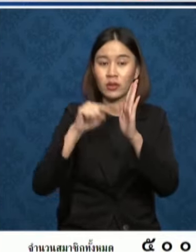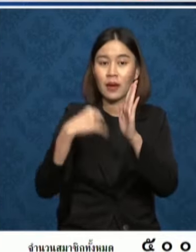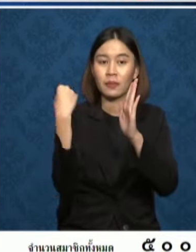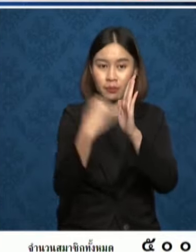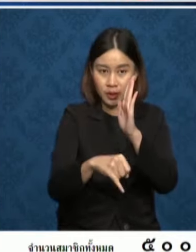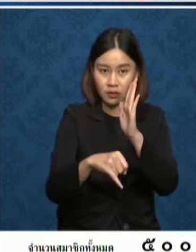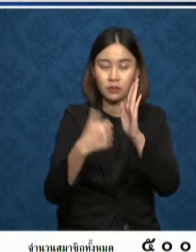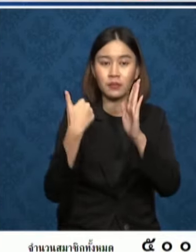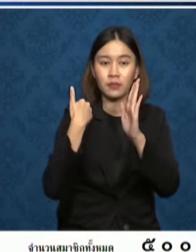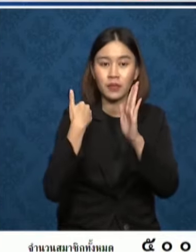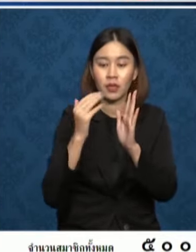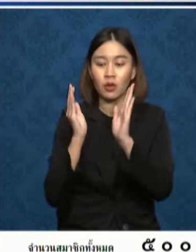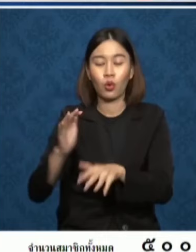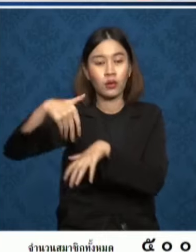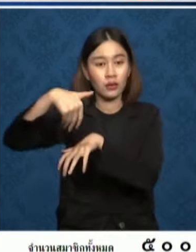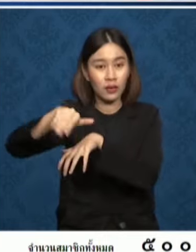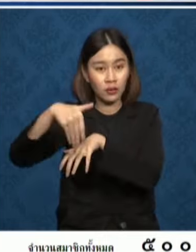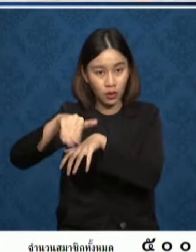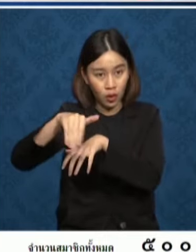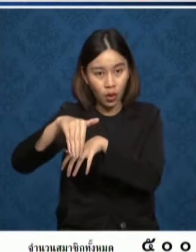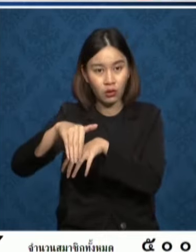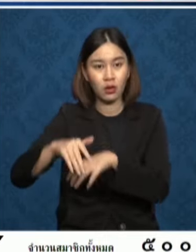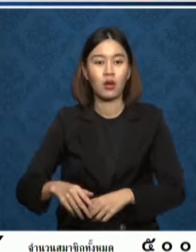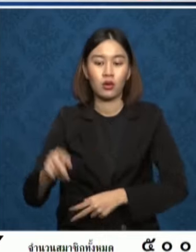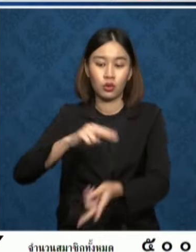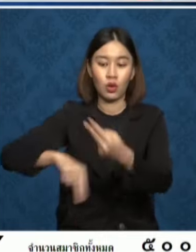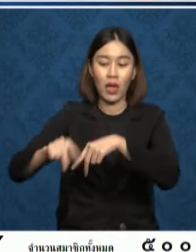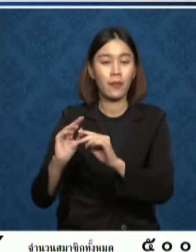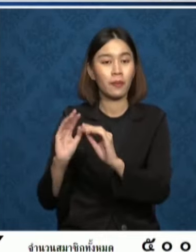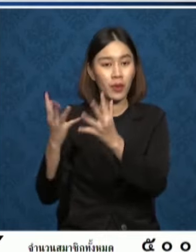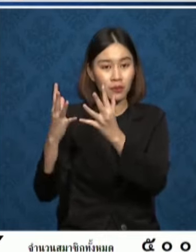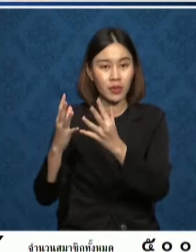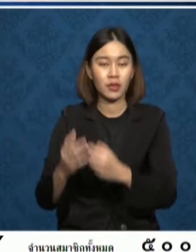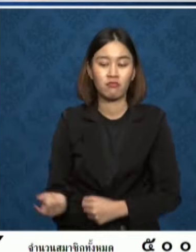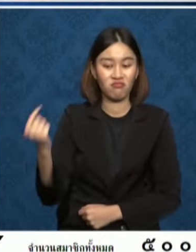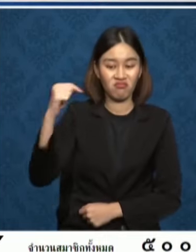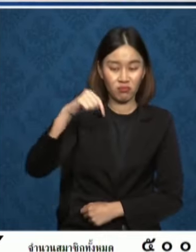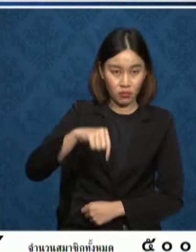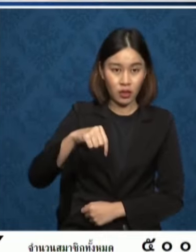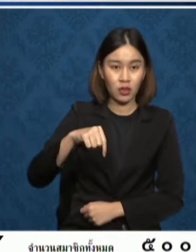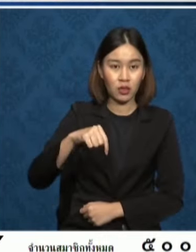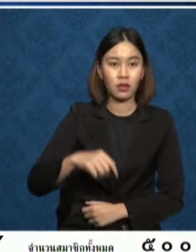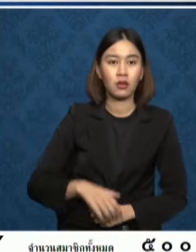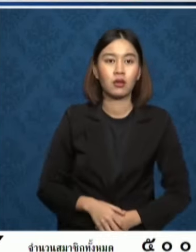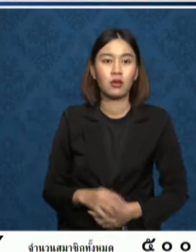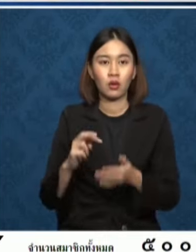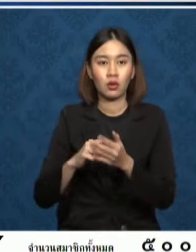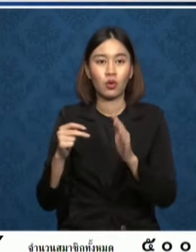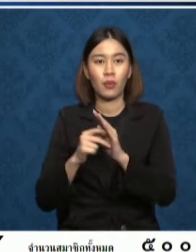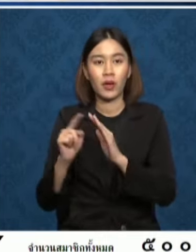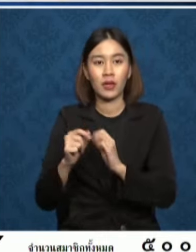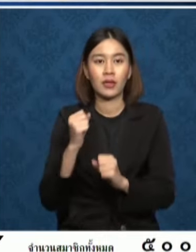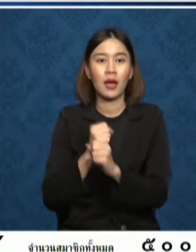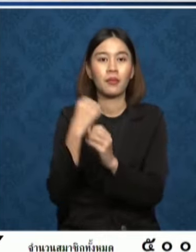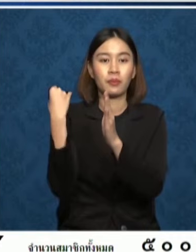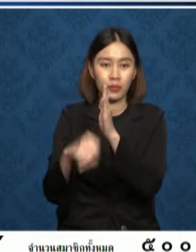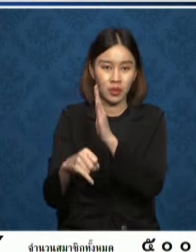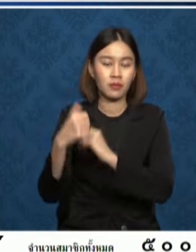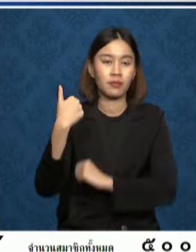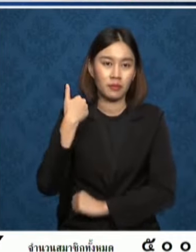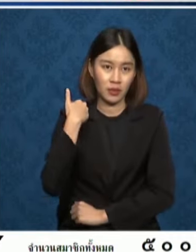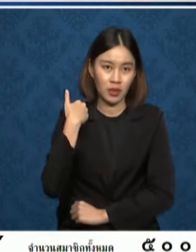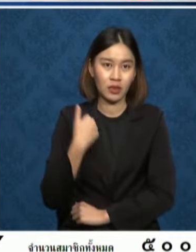หรือบุคคลภายนอกที่ไม่ได้รับการคุ้มครองเข้ามาอย่างนี้ก็ถือว่าเป็นการกระทำความผิด